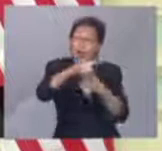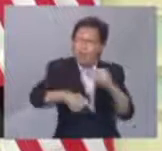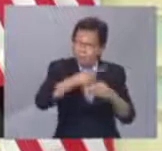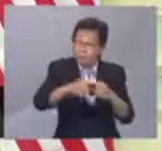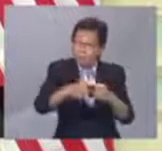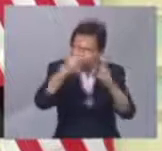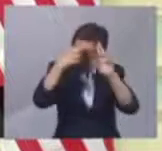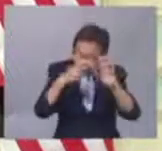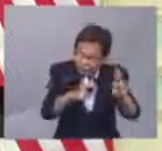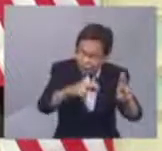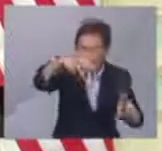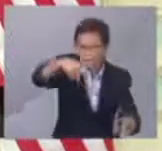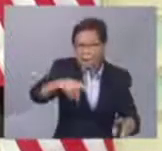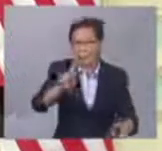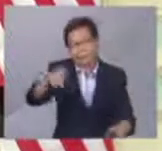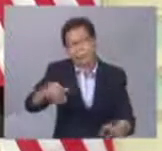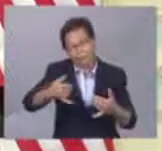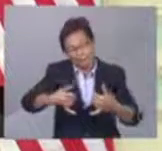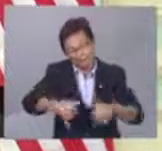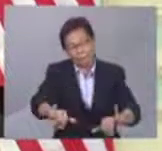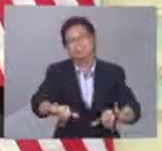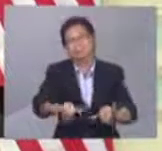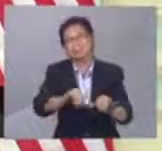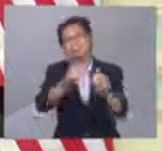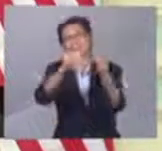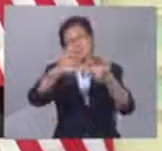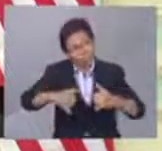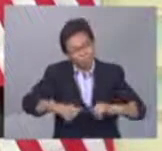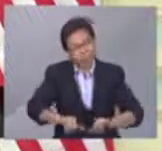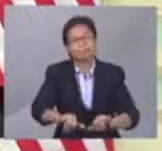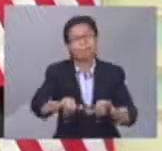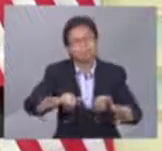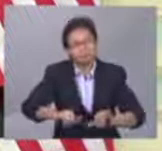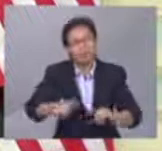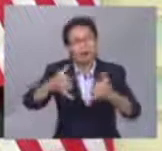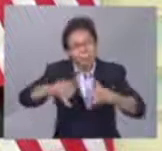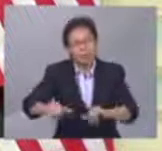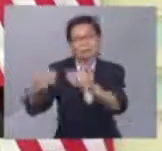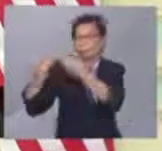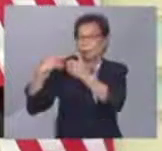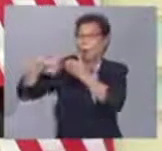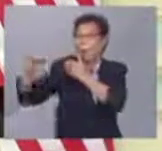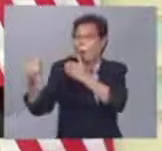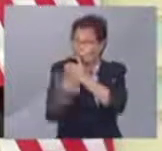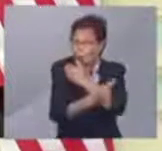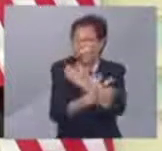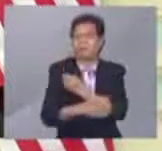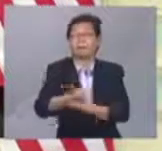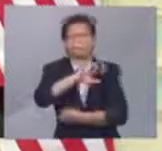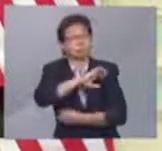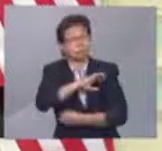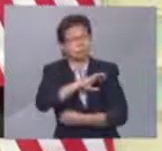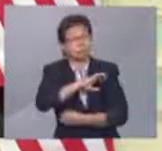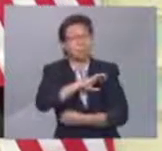kepada PKP masih menjadi tanggungjawab kepada semua. Dan pihak polis akan